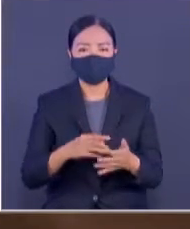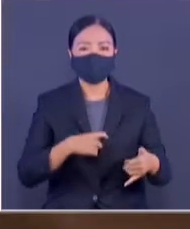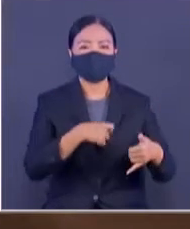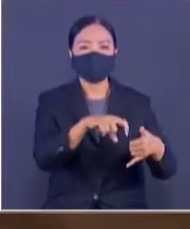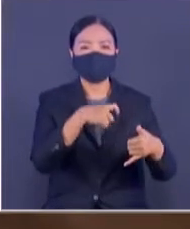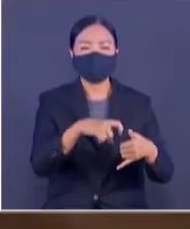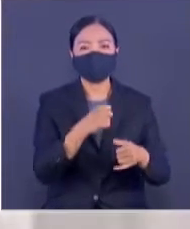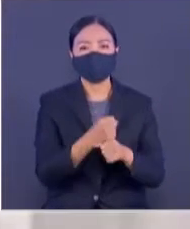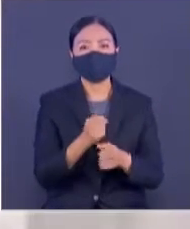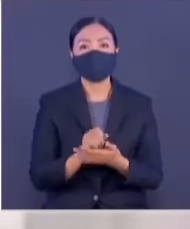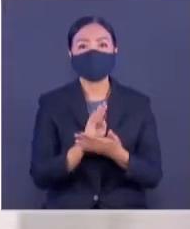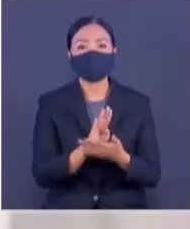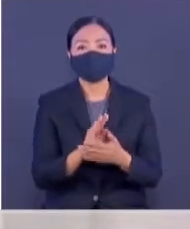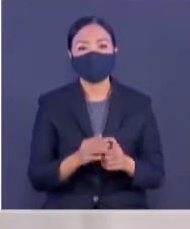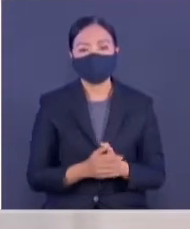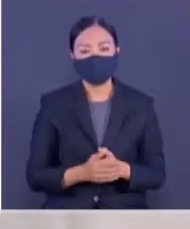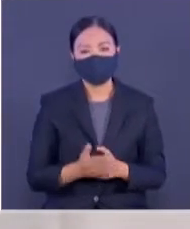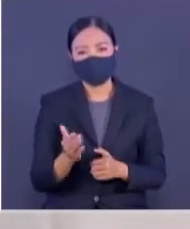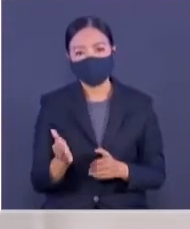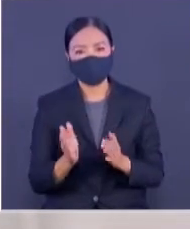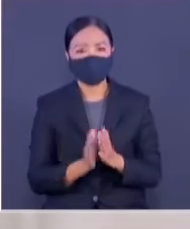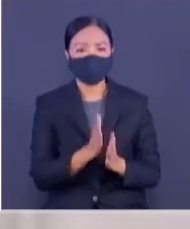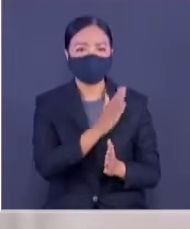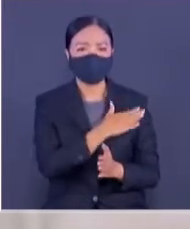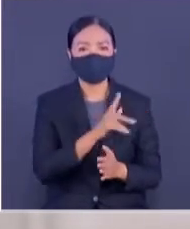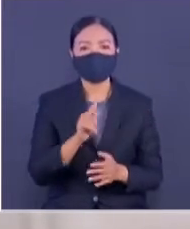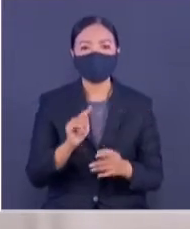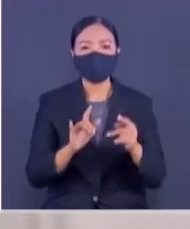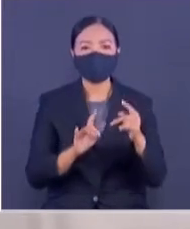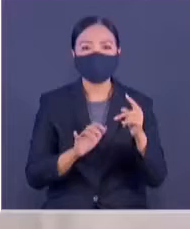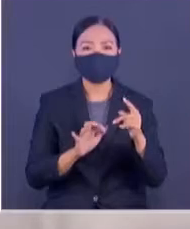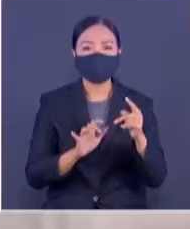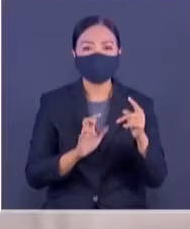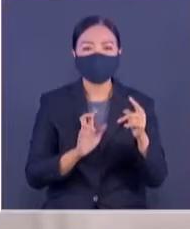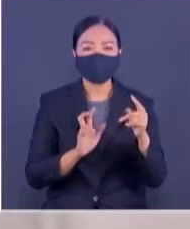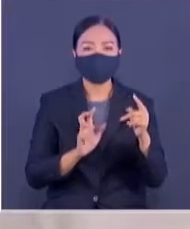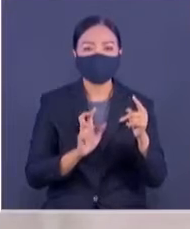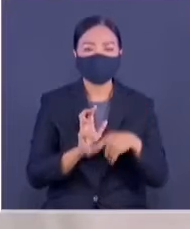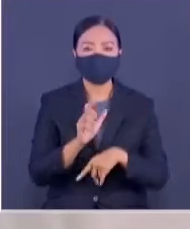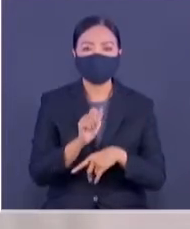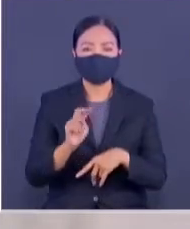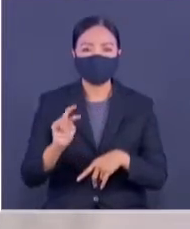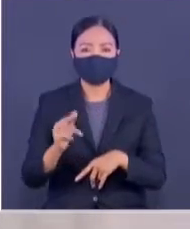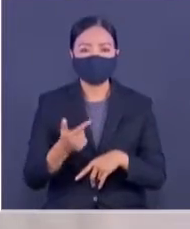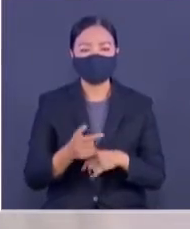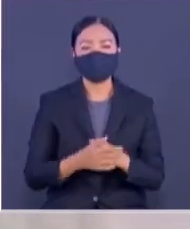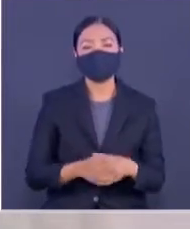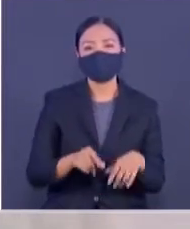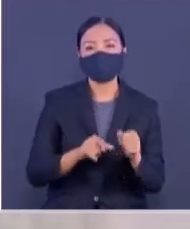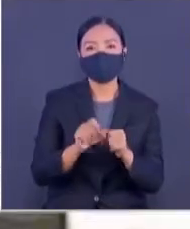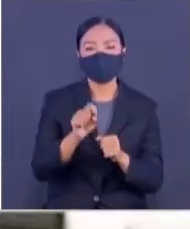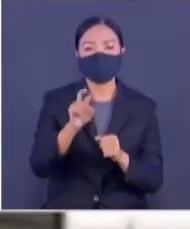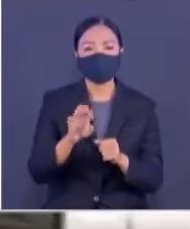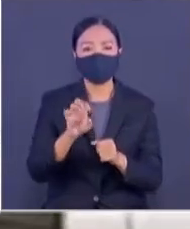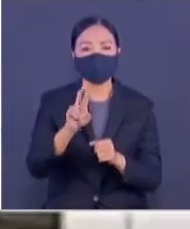ะครับก็ต้องระมัดระวังกันหน่อยครูบามนขลังหรือว่าครูบาต๋องครับเจ้าอาวาสวัดหัวว่าสามัคคีที่อำเภอศรีมหาโพธิ์จังหวัดป